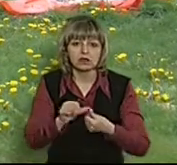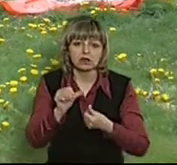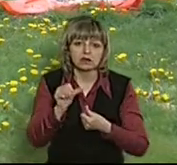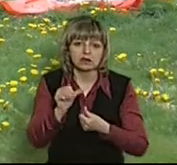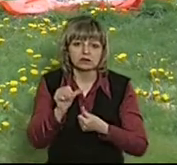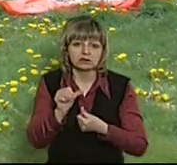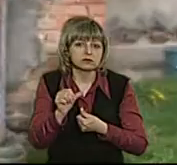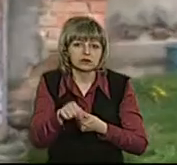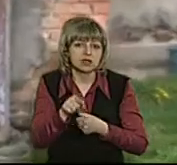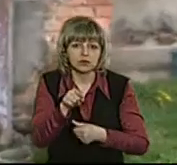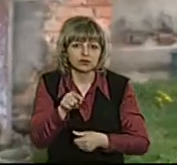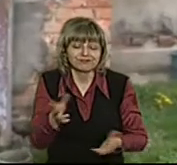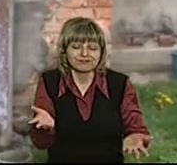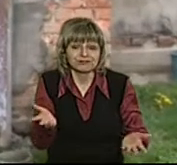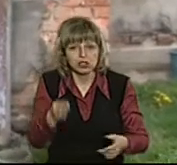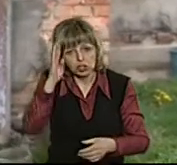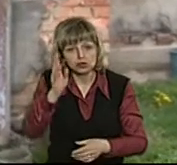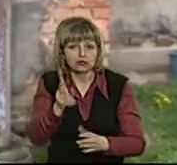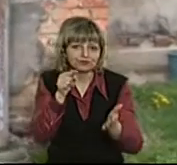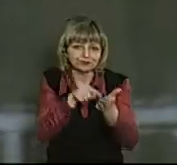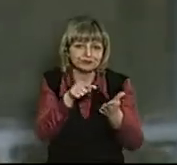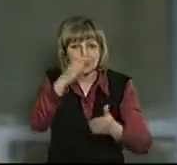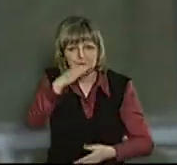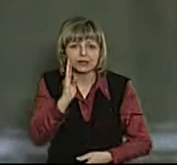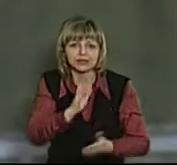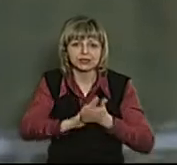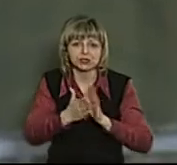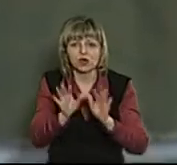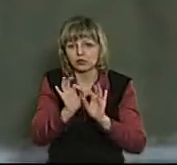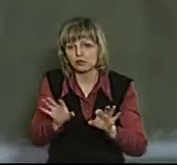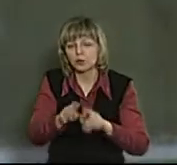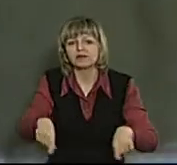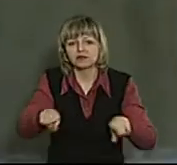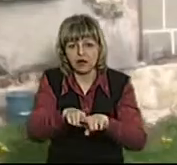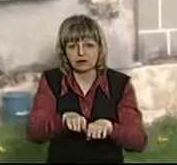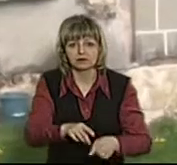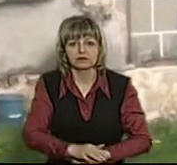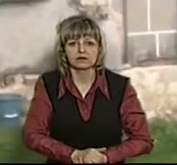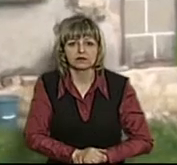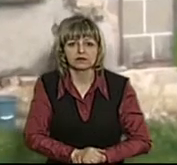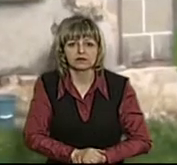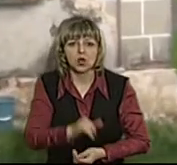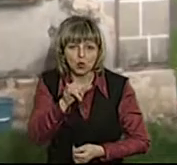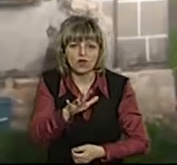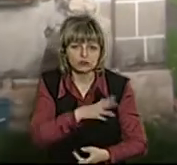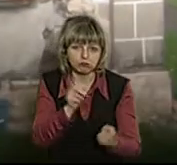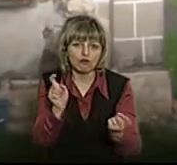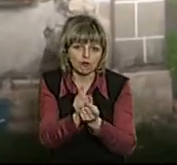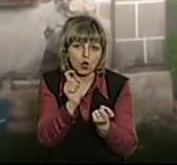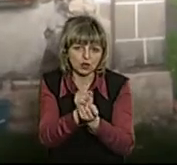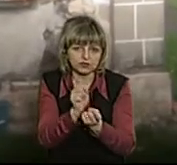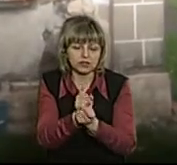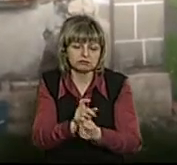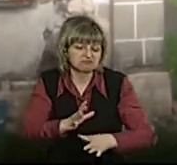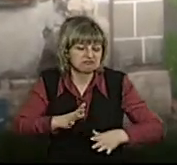Кримонтович чи якось так. Чоловік, на якого вказують батьки, ситуацію прокоментував так. А у вас якийсь конфлікт був з тим? Не було в